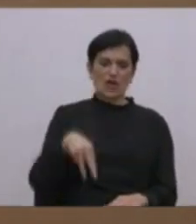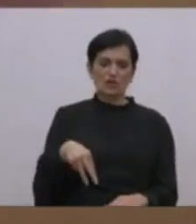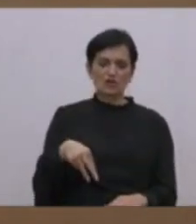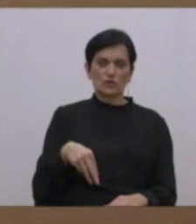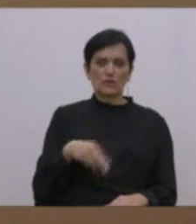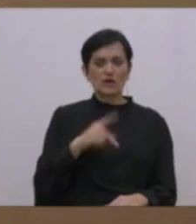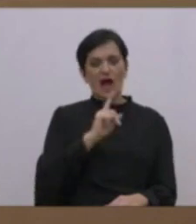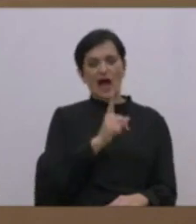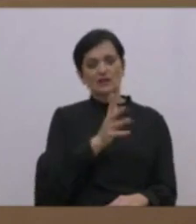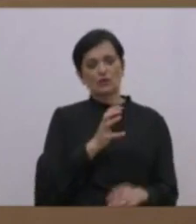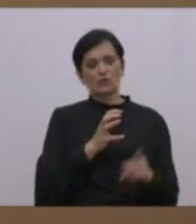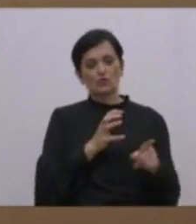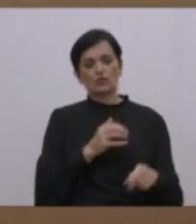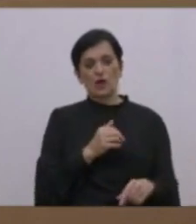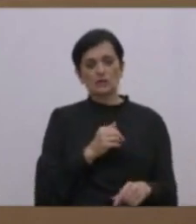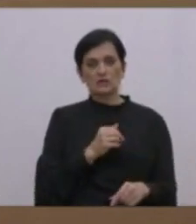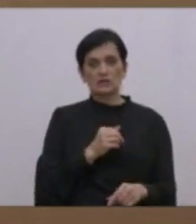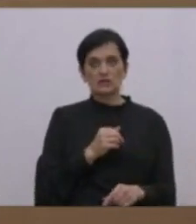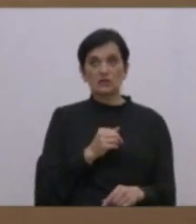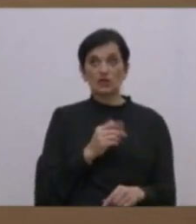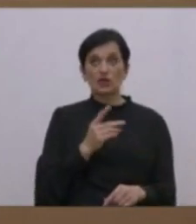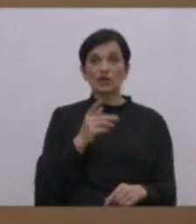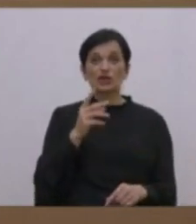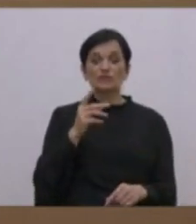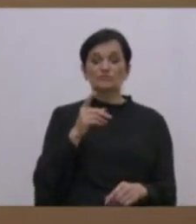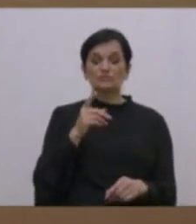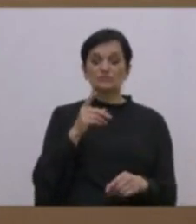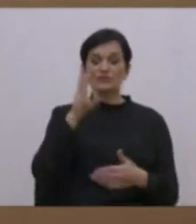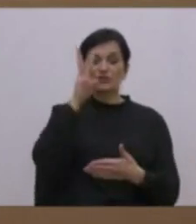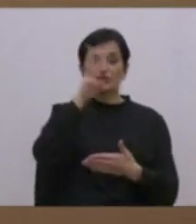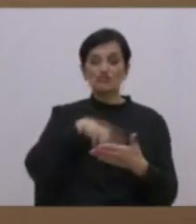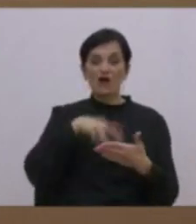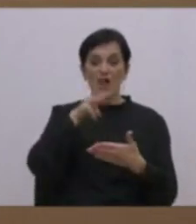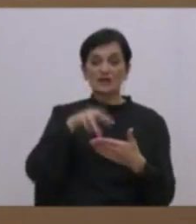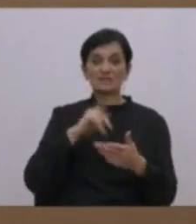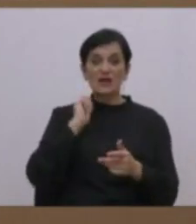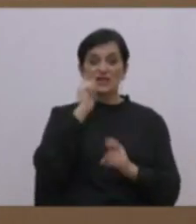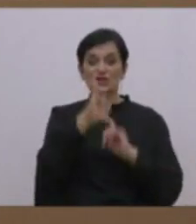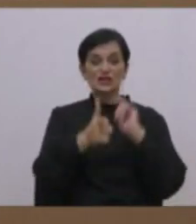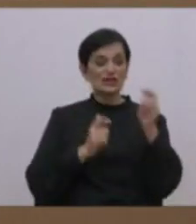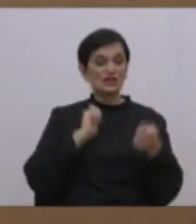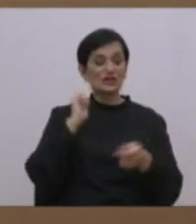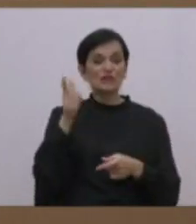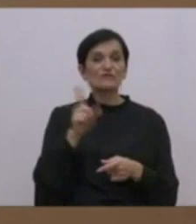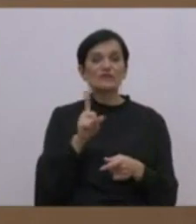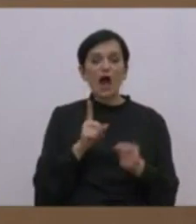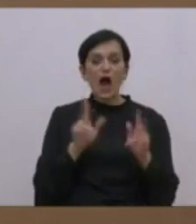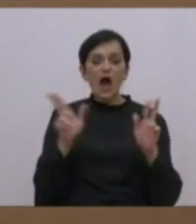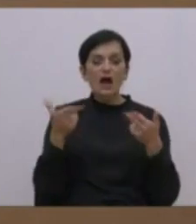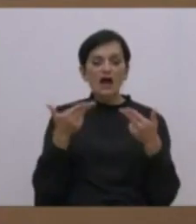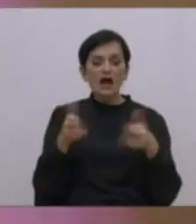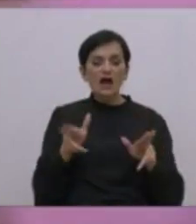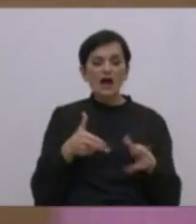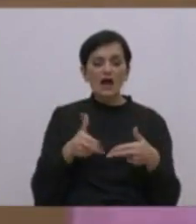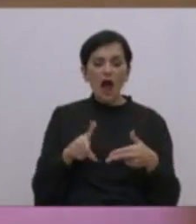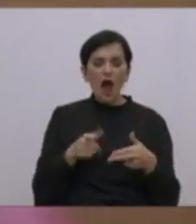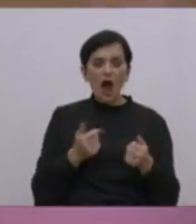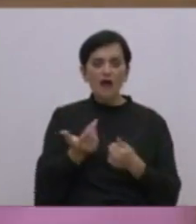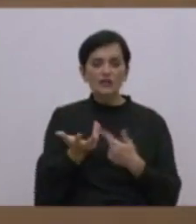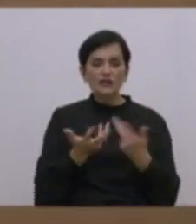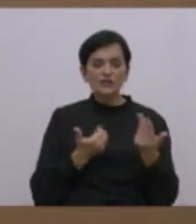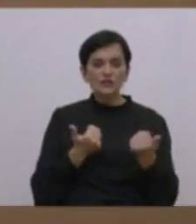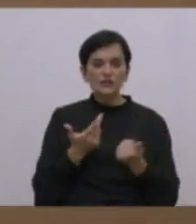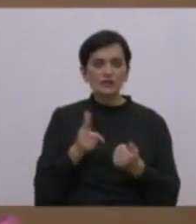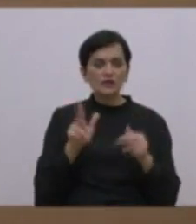ვიღაცას 1500-ზე სამეთ რო ისურით ამ ჯარიმებს. გეკითხებით, რაზე გათვლით რა, აი რაზე გათვლით,